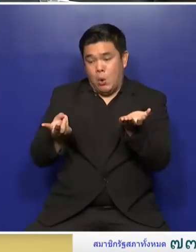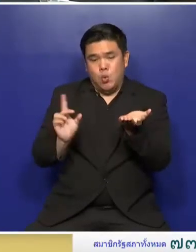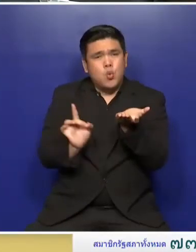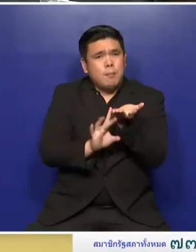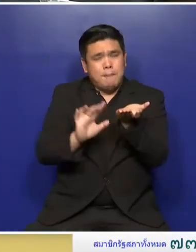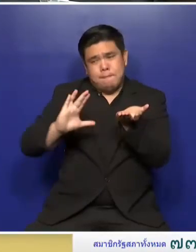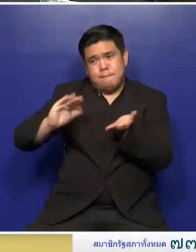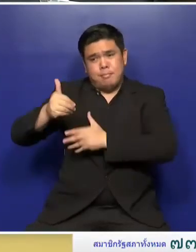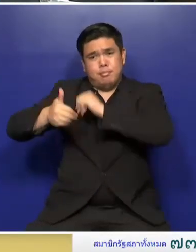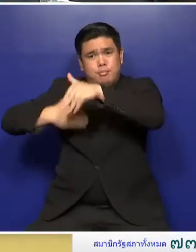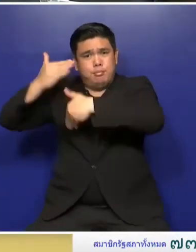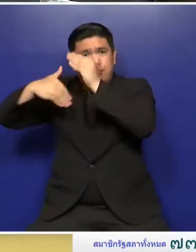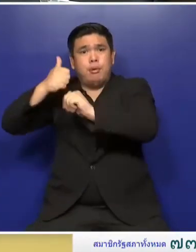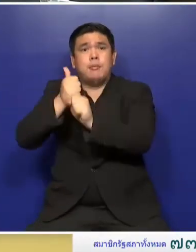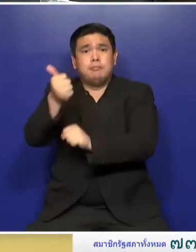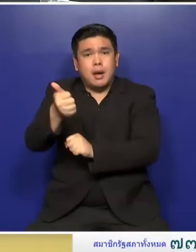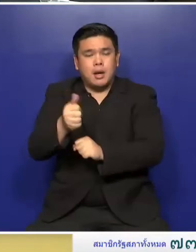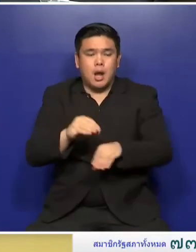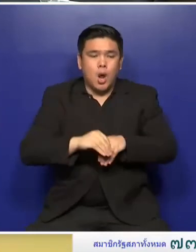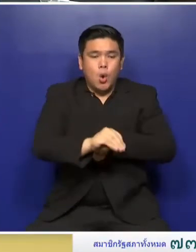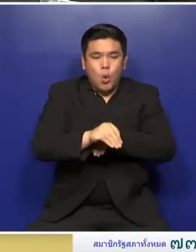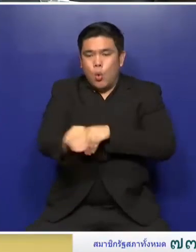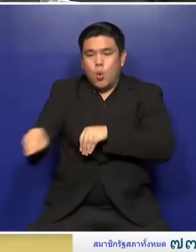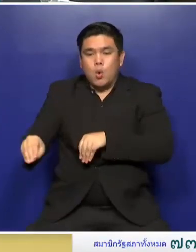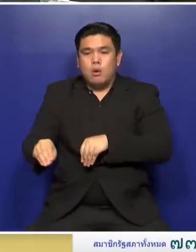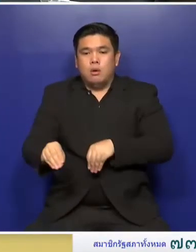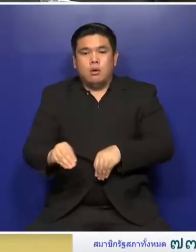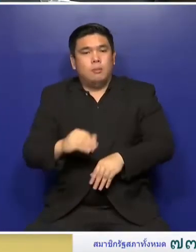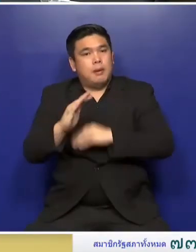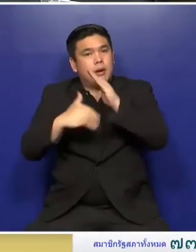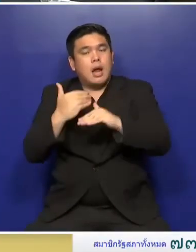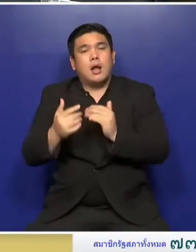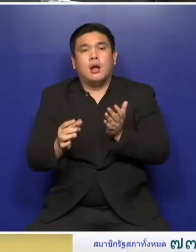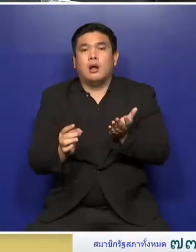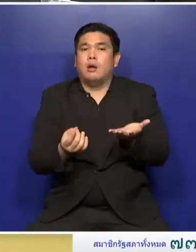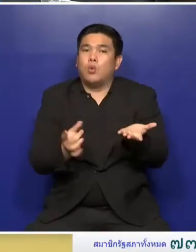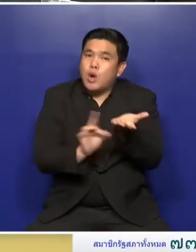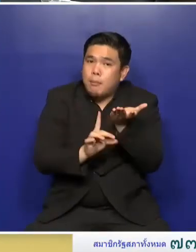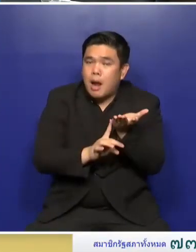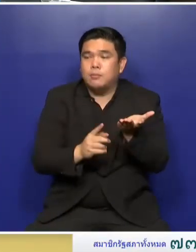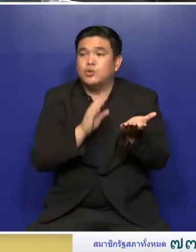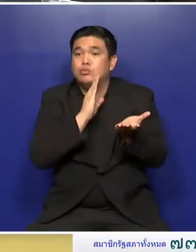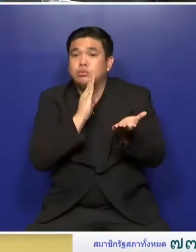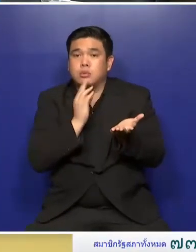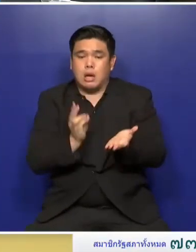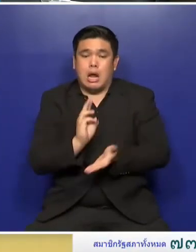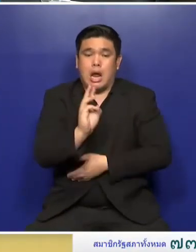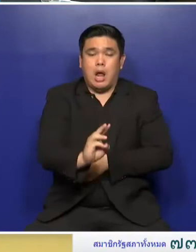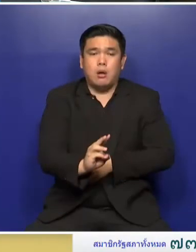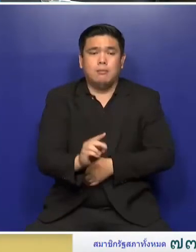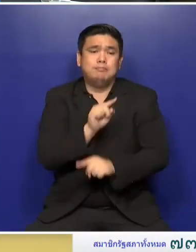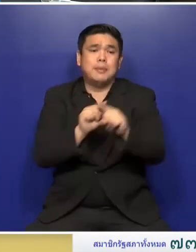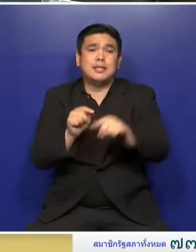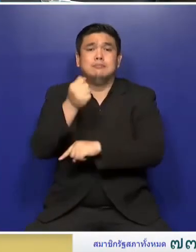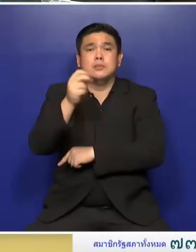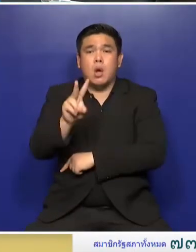จะกระจายพัข้าวไปยเกศตร like้ได้อย่ทั่วถึงปจจุบันเรามีพัข้าวไปให้เกษกรอยแค 12%ัรถ